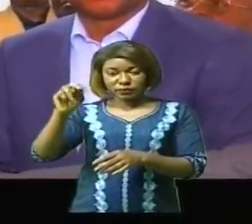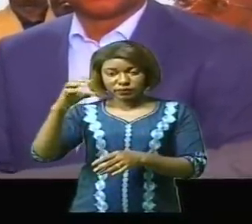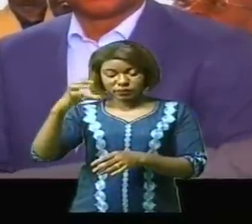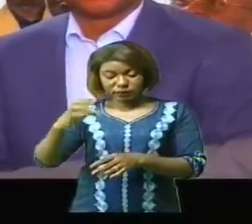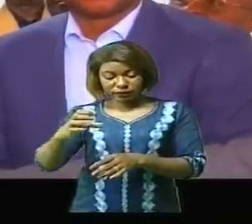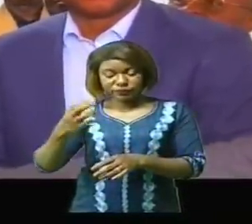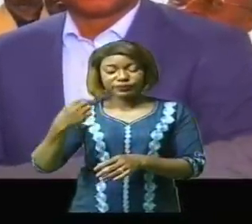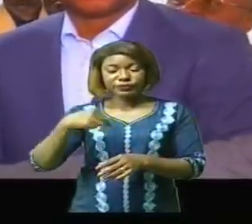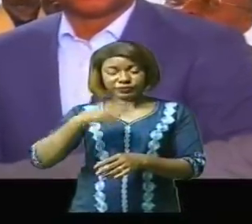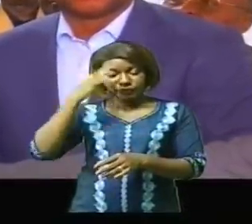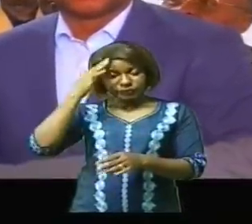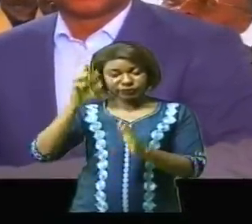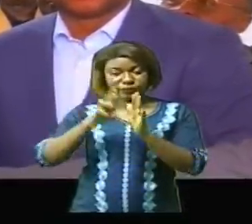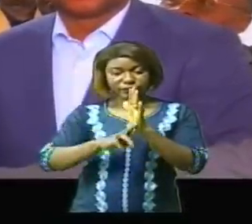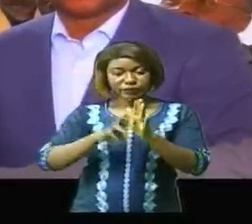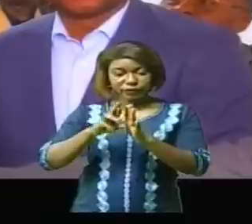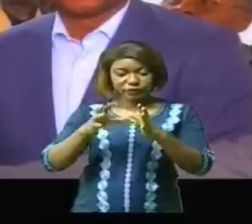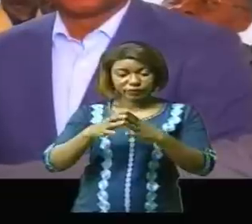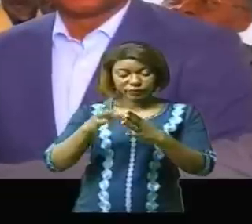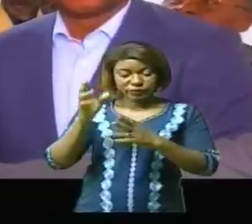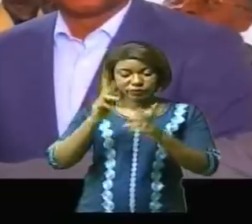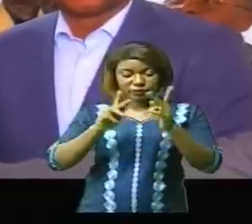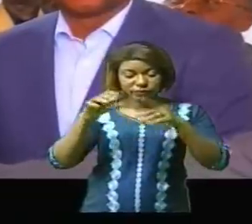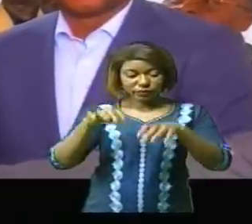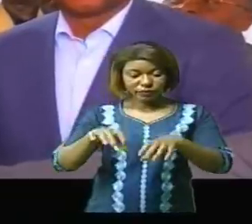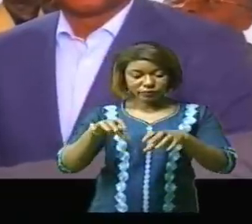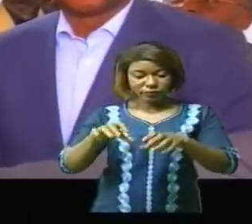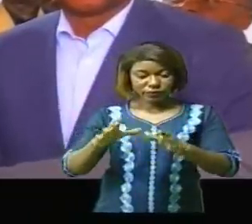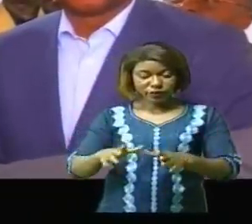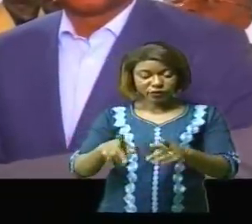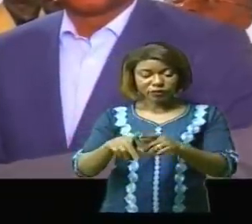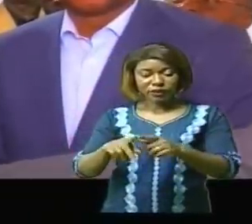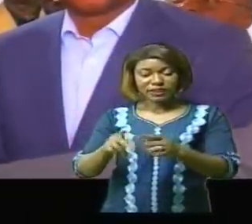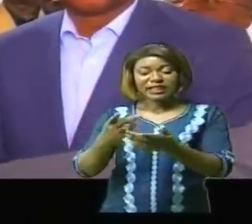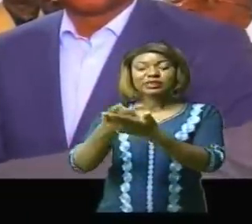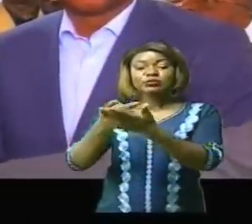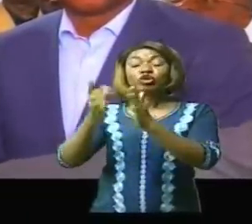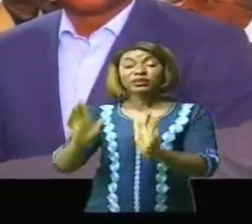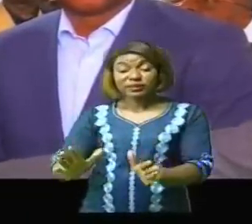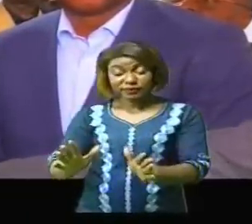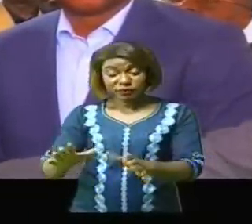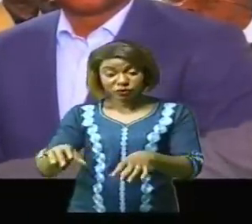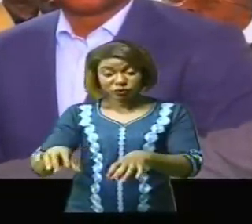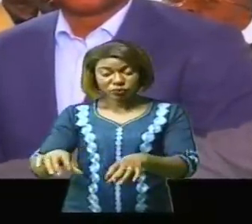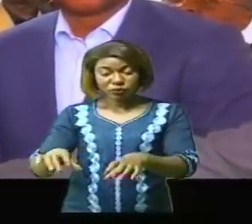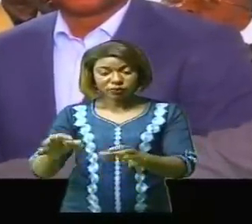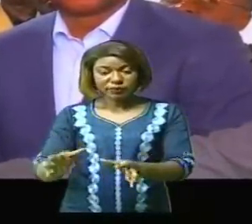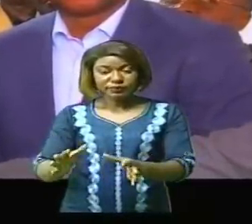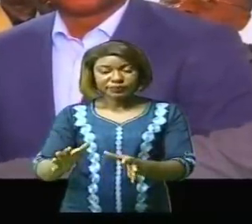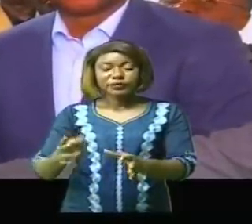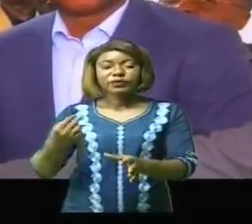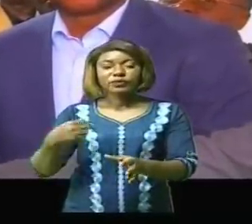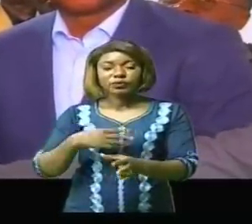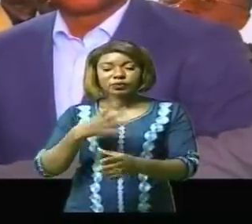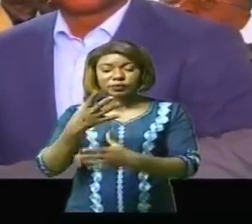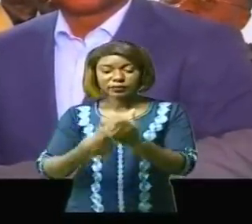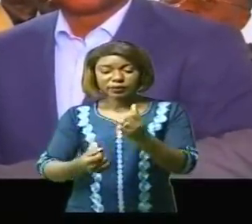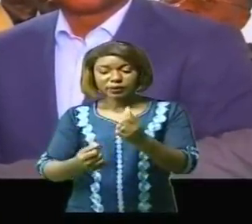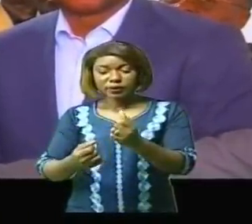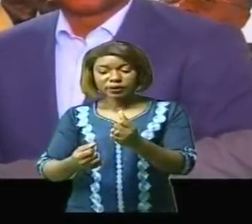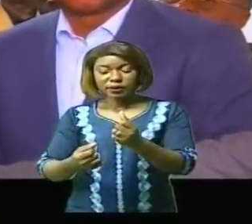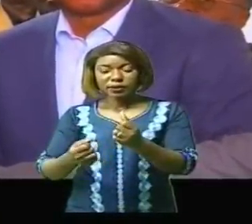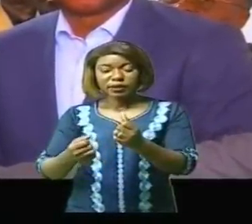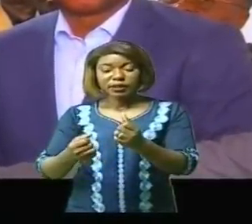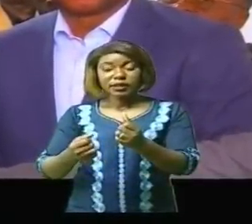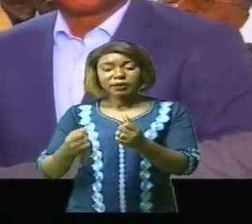rôle vis-à-vis du peuple congolais et surtout vis-à-vis des sportifs congolais. Nous avons manqué à nos sportifs par